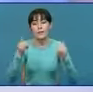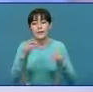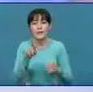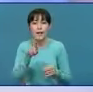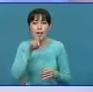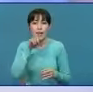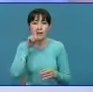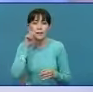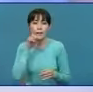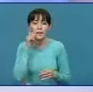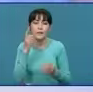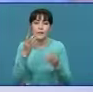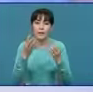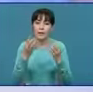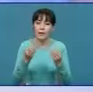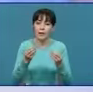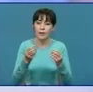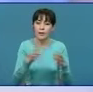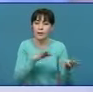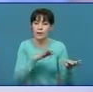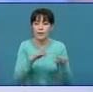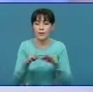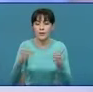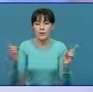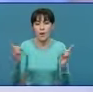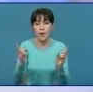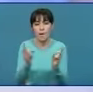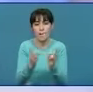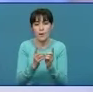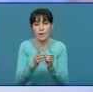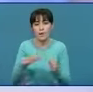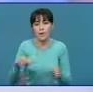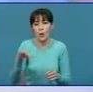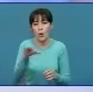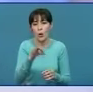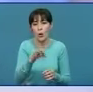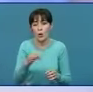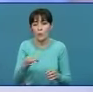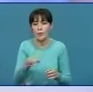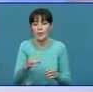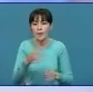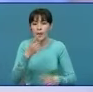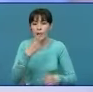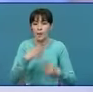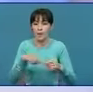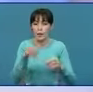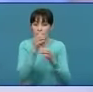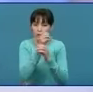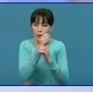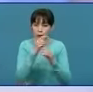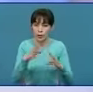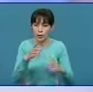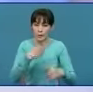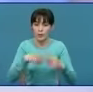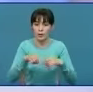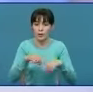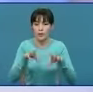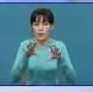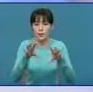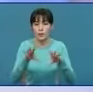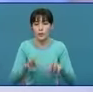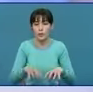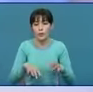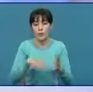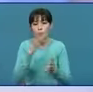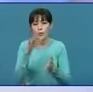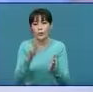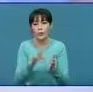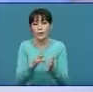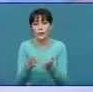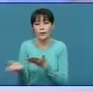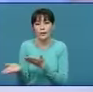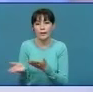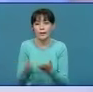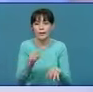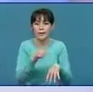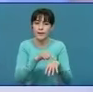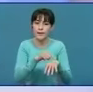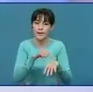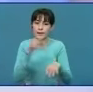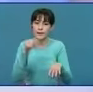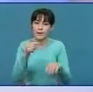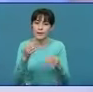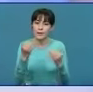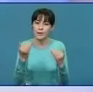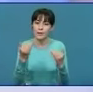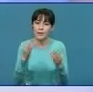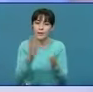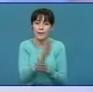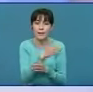толқын тағылымды кеште бас қоспаққа облыстық әдет ғұрып және салт-дәстүр орталығына жиналды. Сезім патшалығына саяхат жасап,